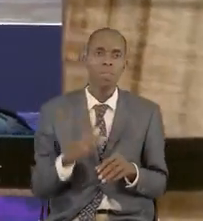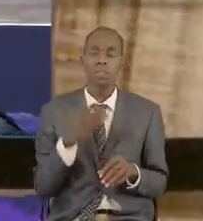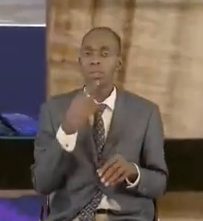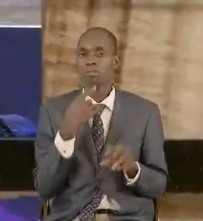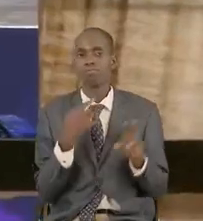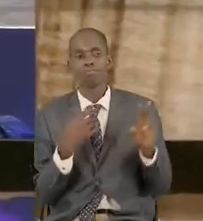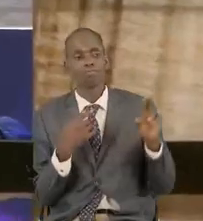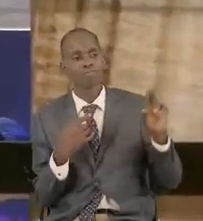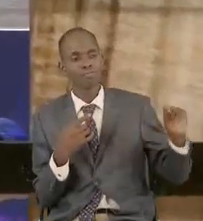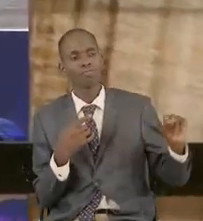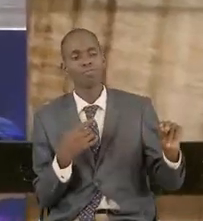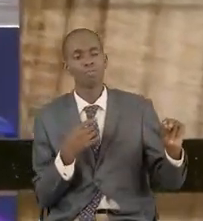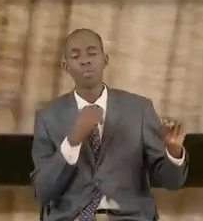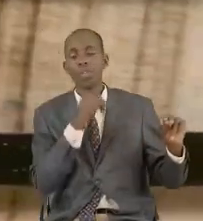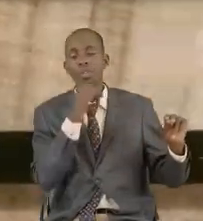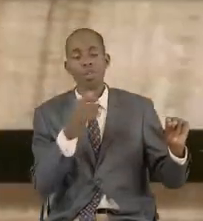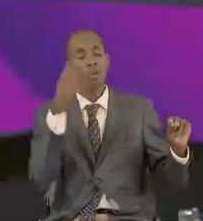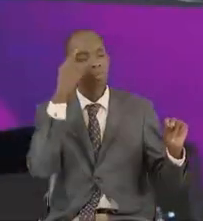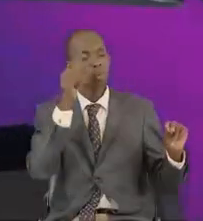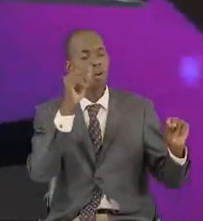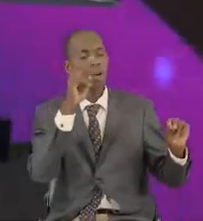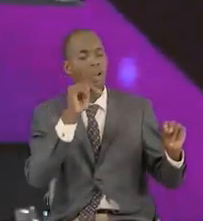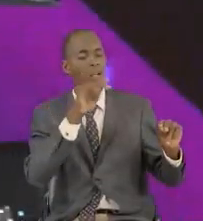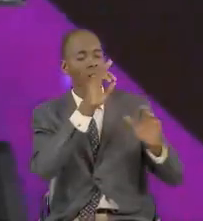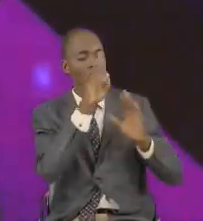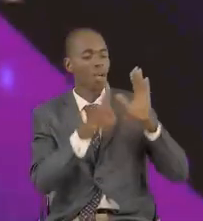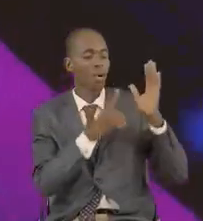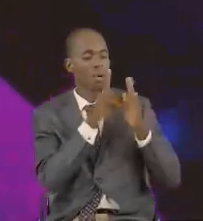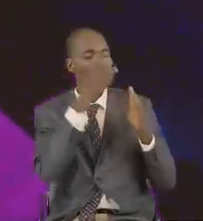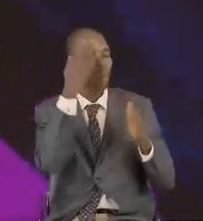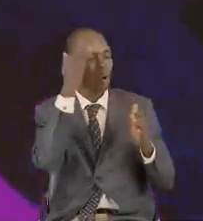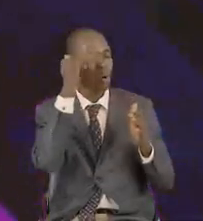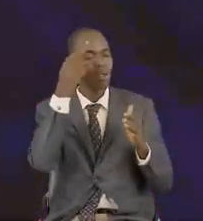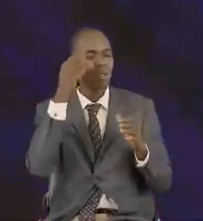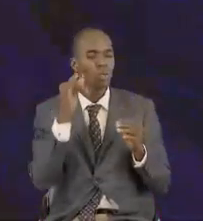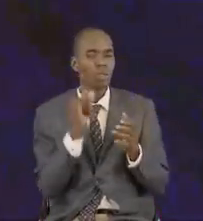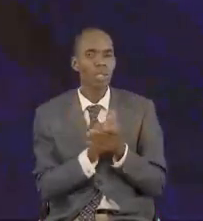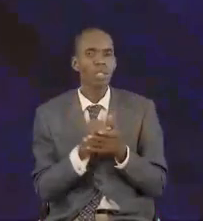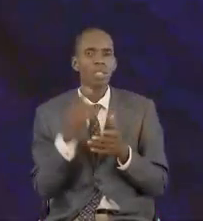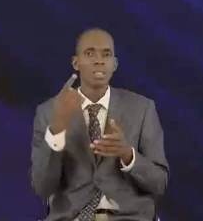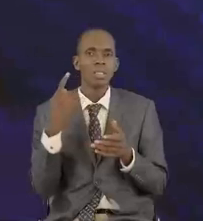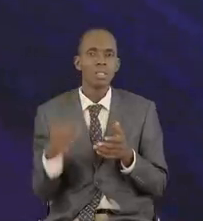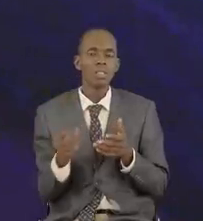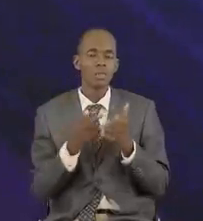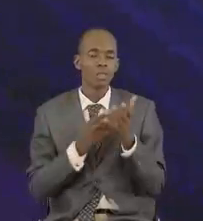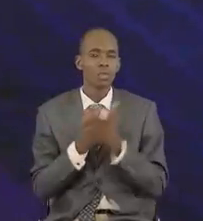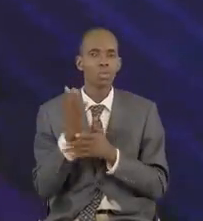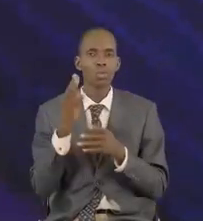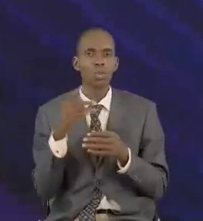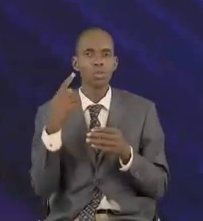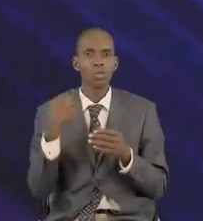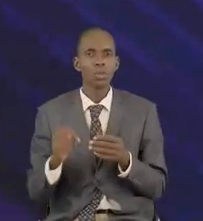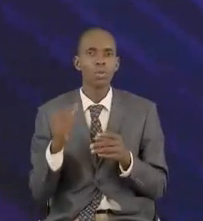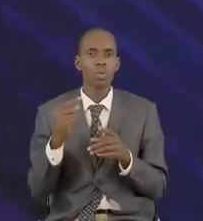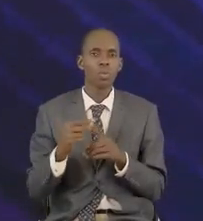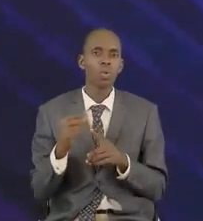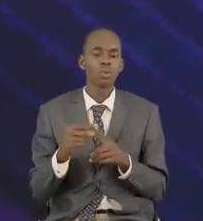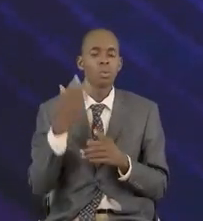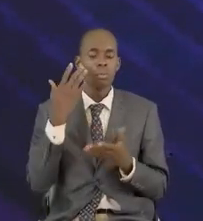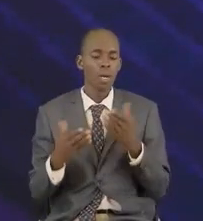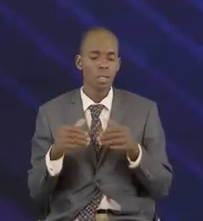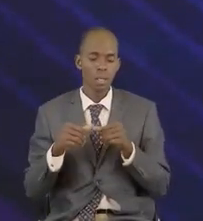que nous nous leur sédent pas un instant pourquoi afin que la